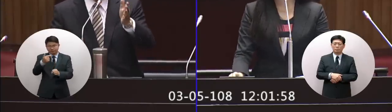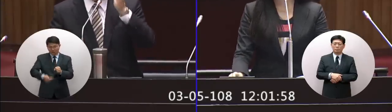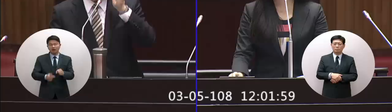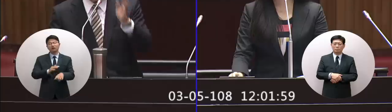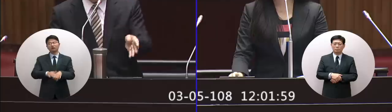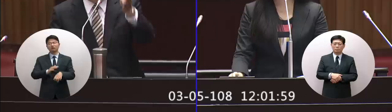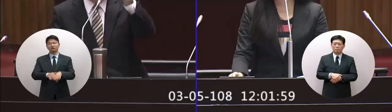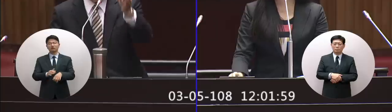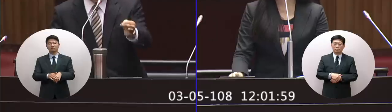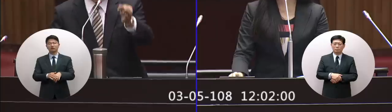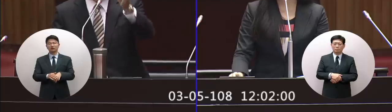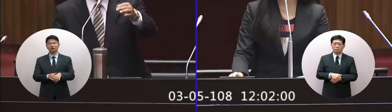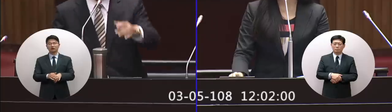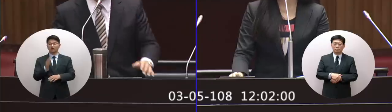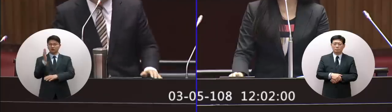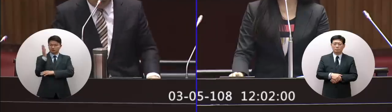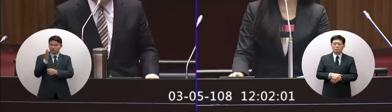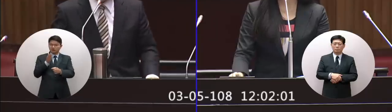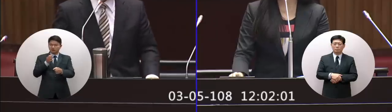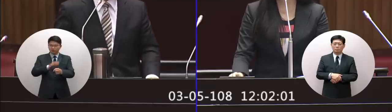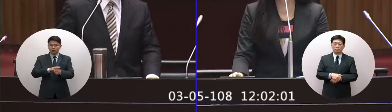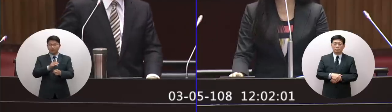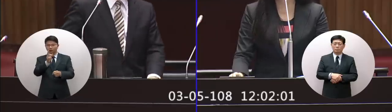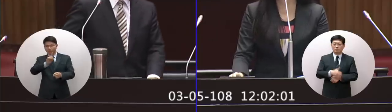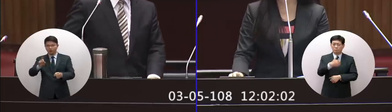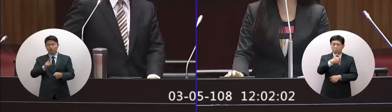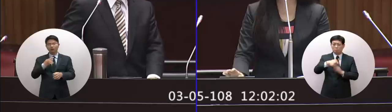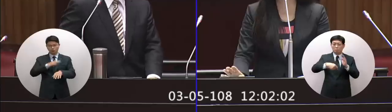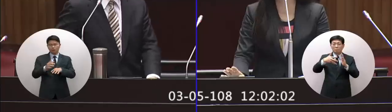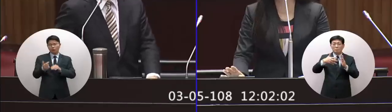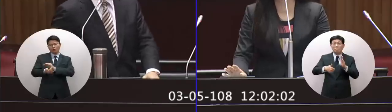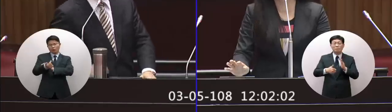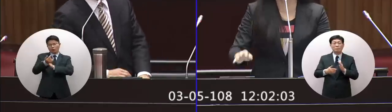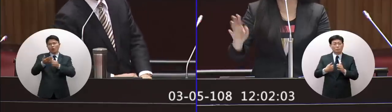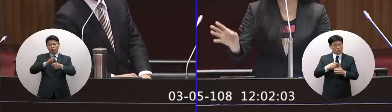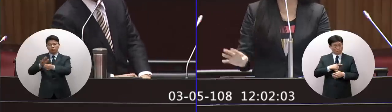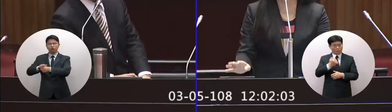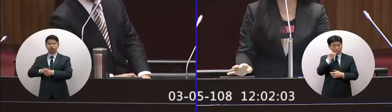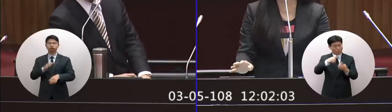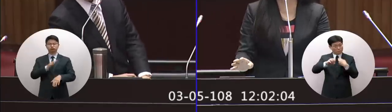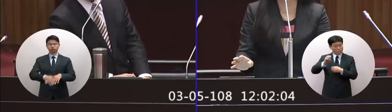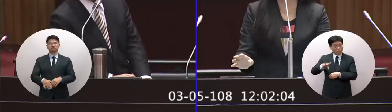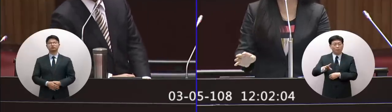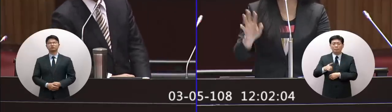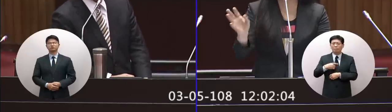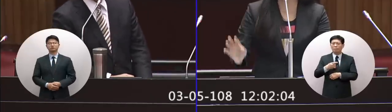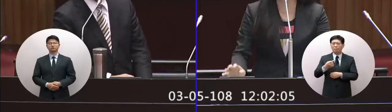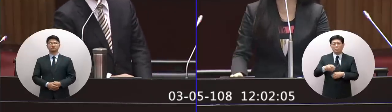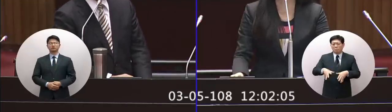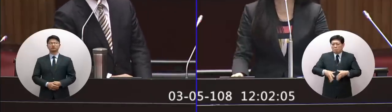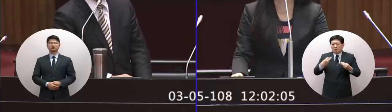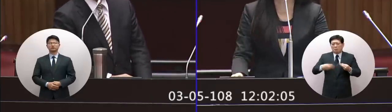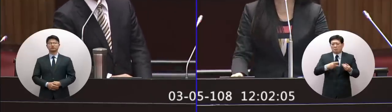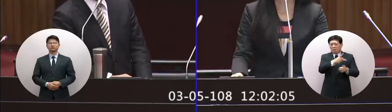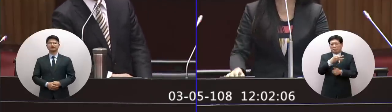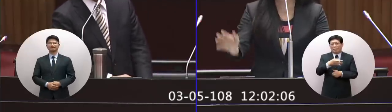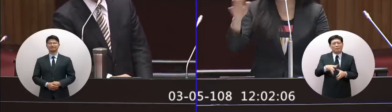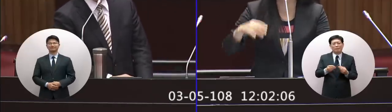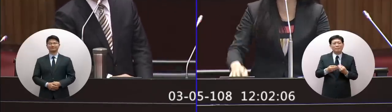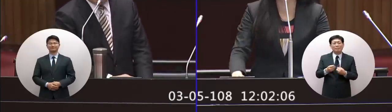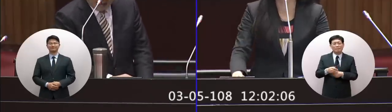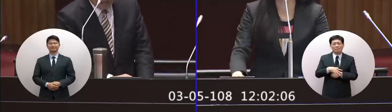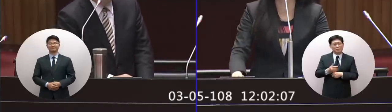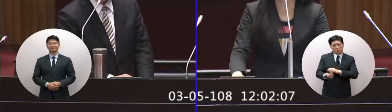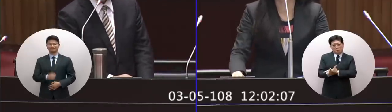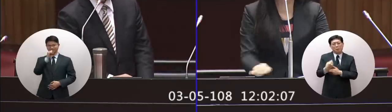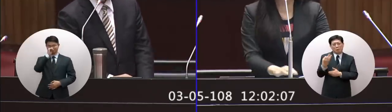援的资源人力会赶快。 谢谢院长，那这样我就可以告诉他们说，应该是不用再跟院长借钱了啦，钱